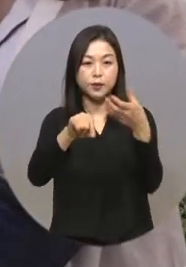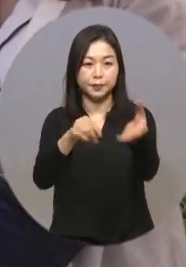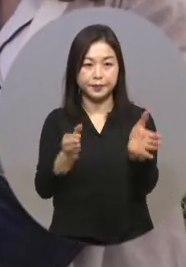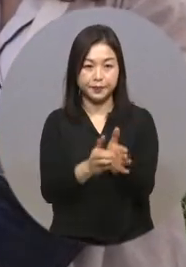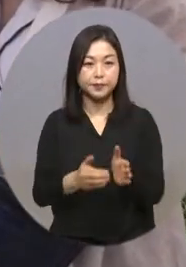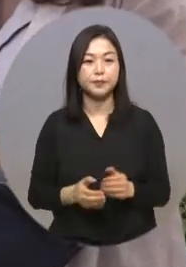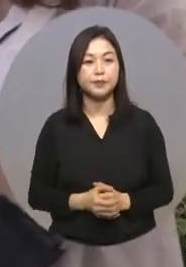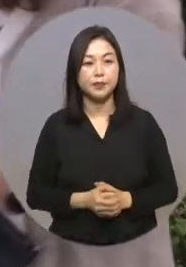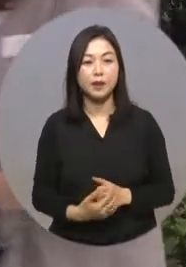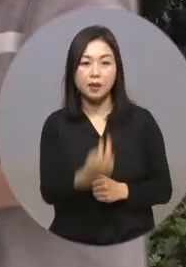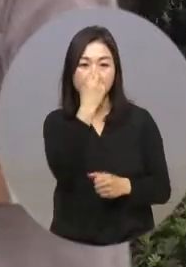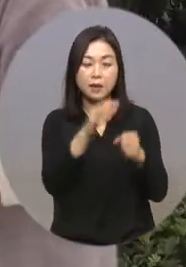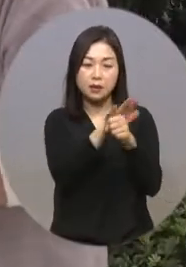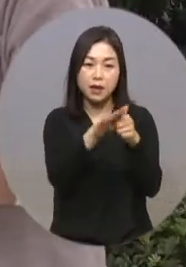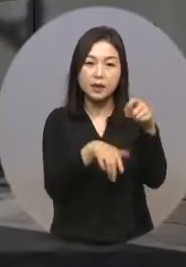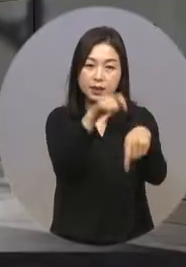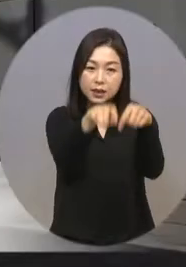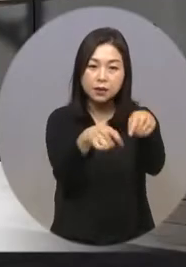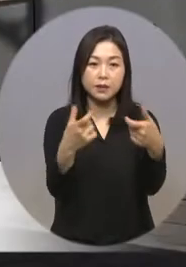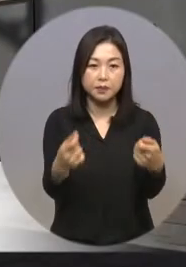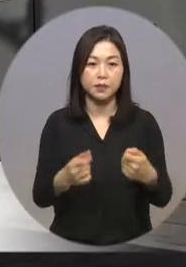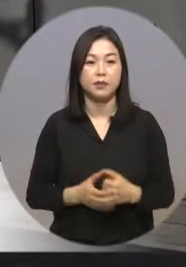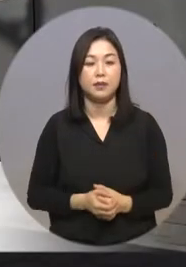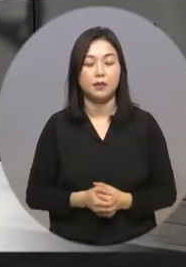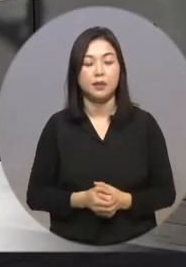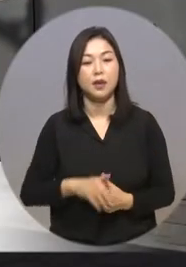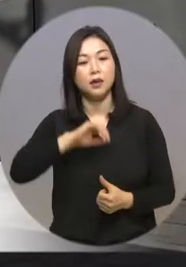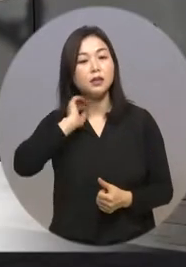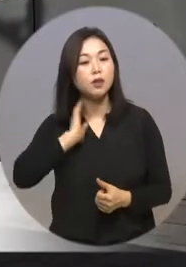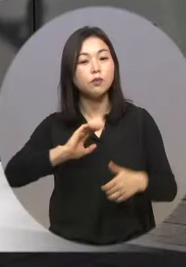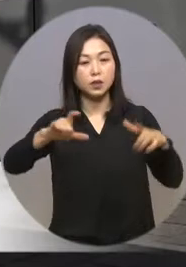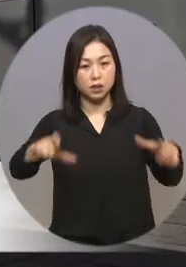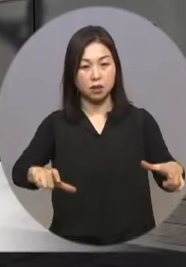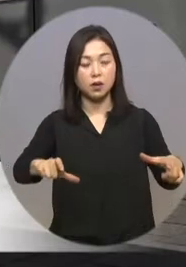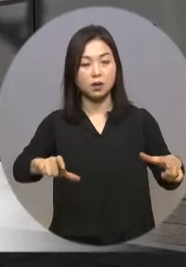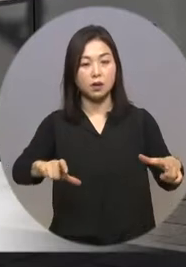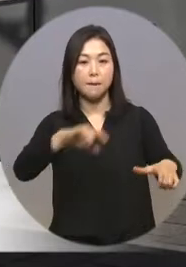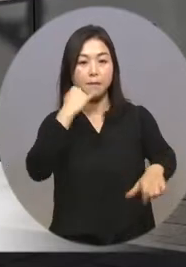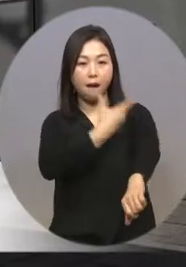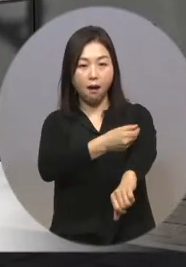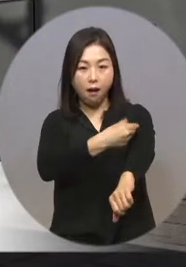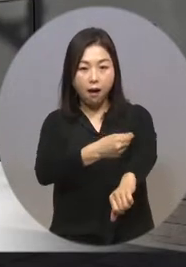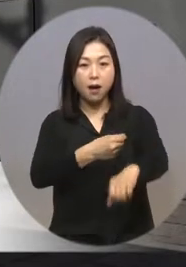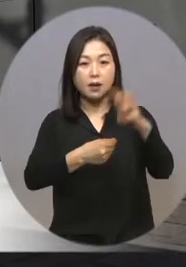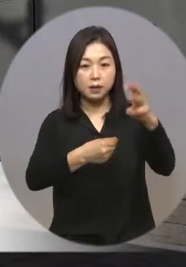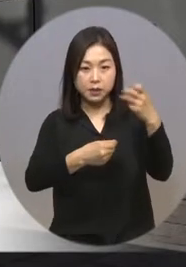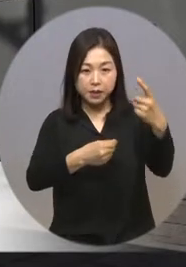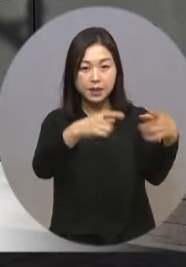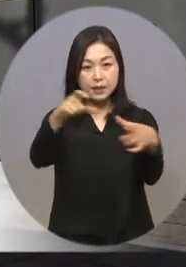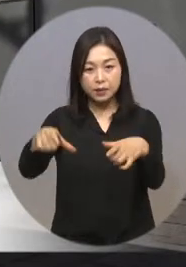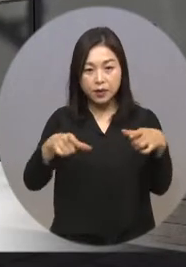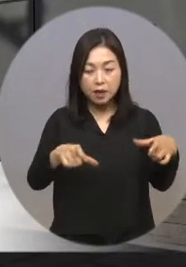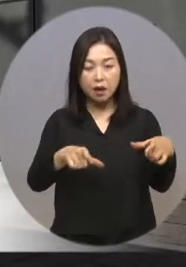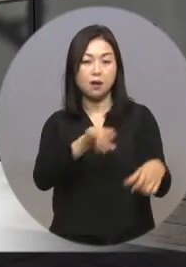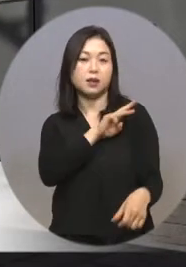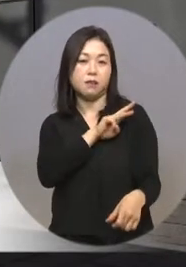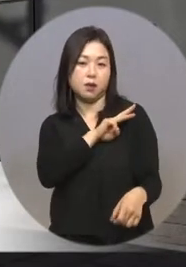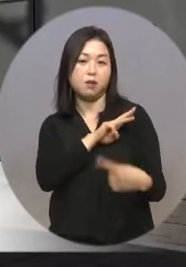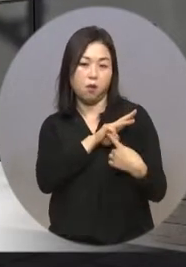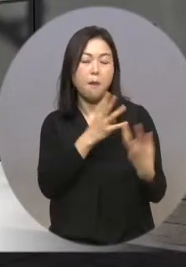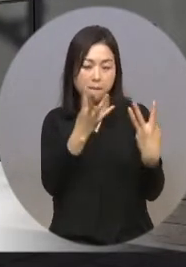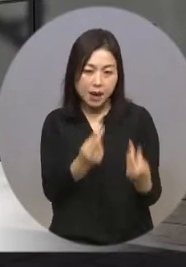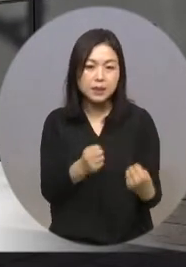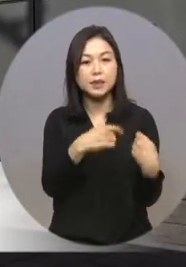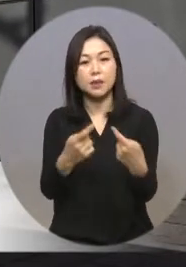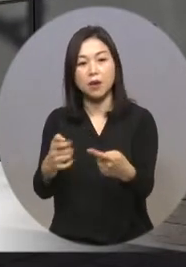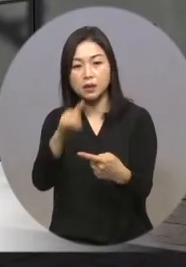생명사랑 실천입니다 코너를 우리 의 정부가 31회 시원해서 3위 정도로 마리아 고 있으시지만 대부분 허연